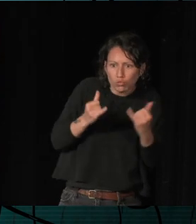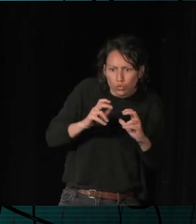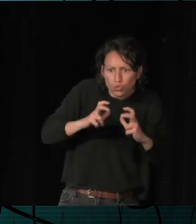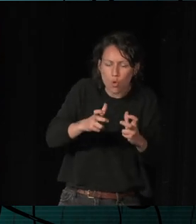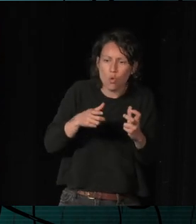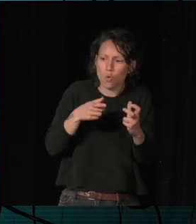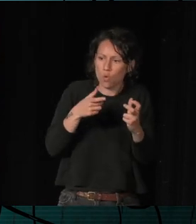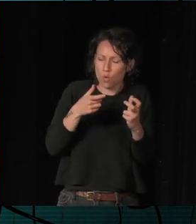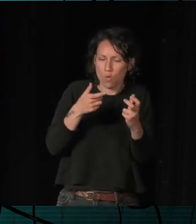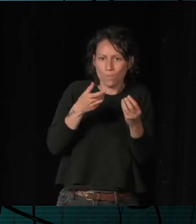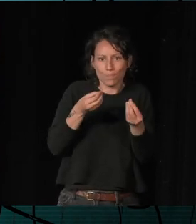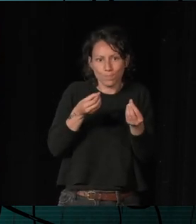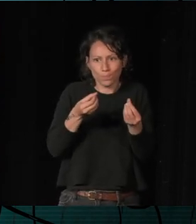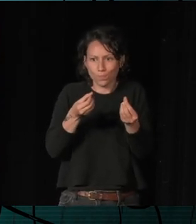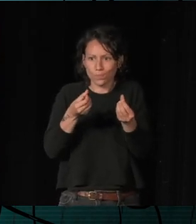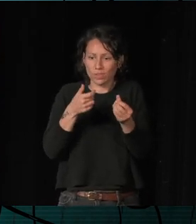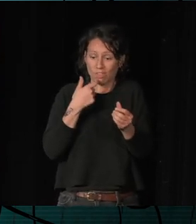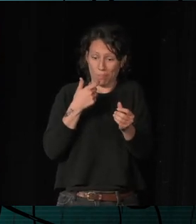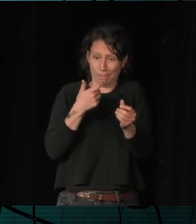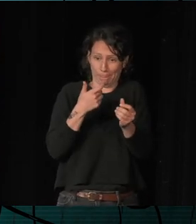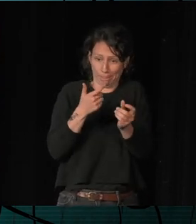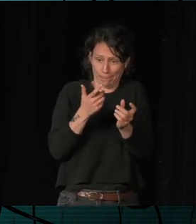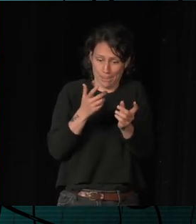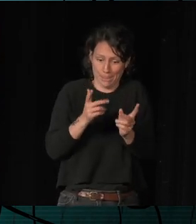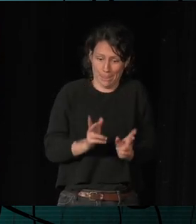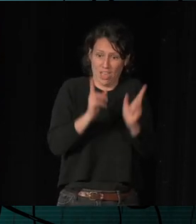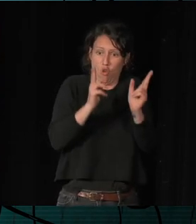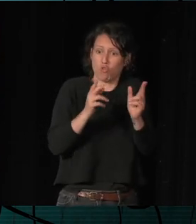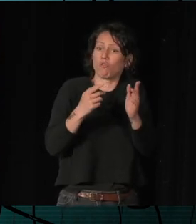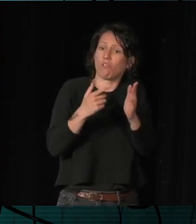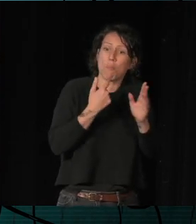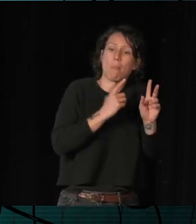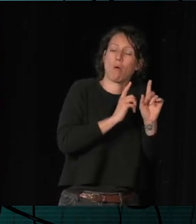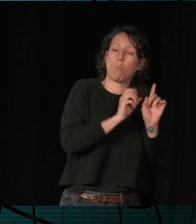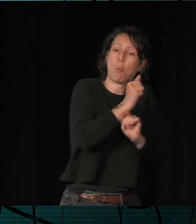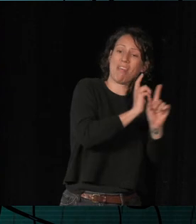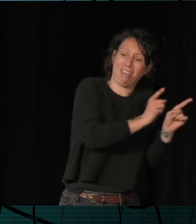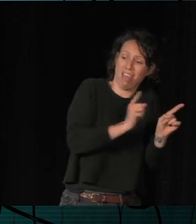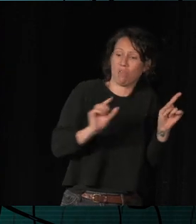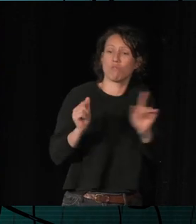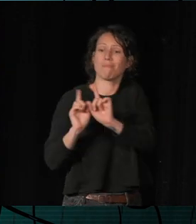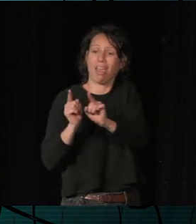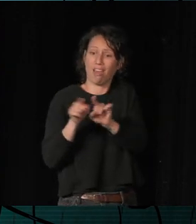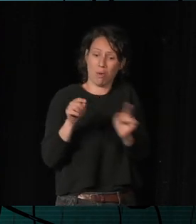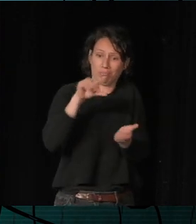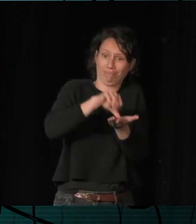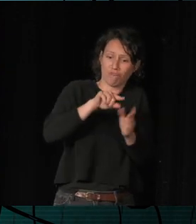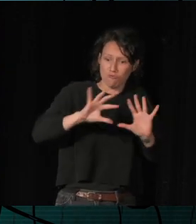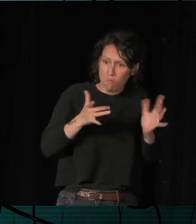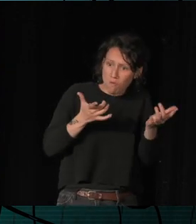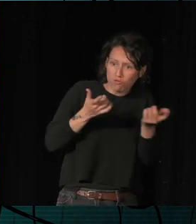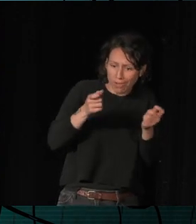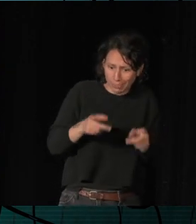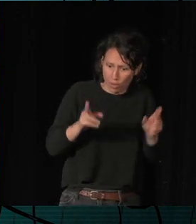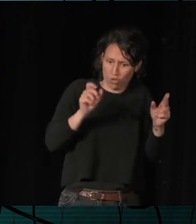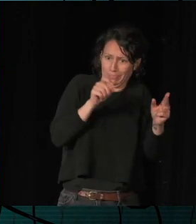bouleversements propres à la période d'entre-deux-guerres. Et mine de rien, en fait, rien que ce jeu, par ce qu'il raconte, par ce qu'il décrit de cette